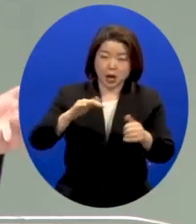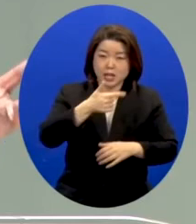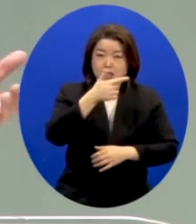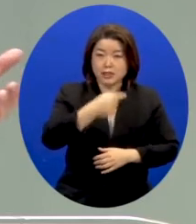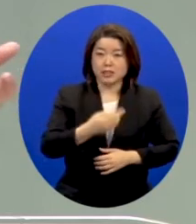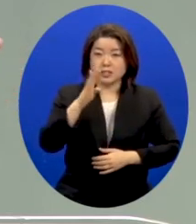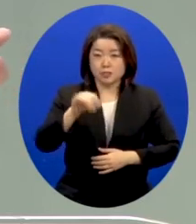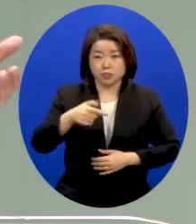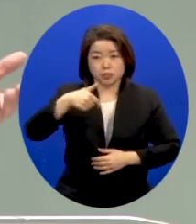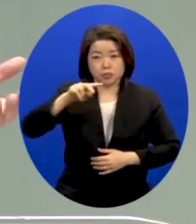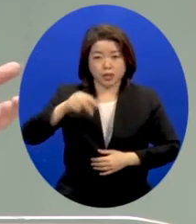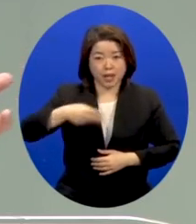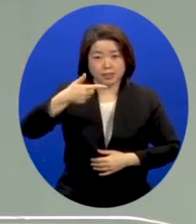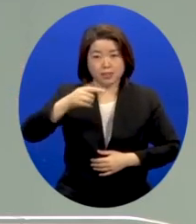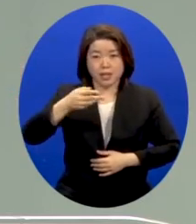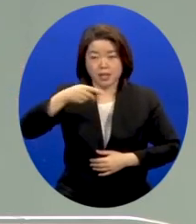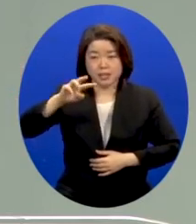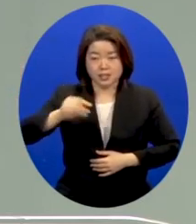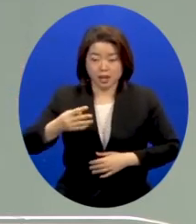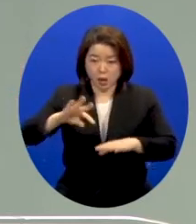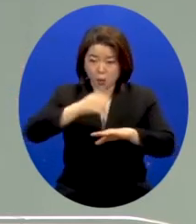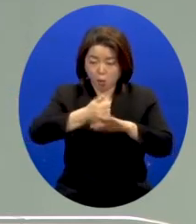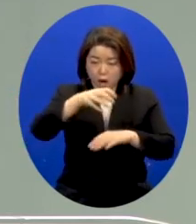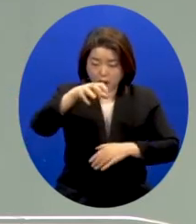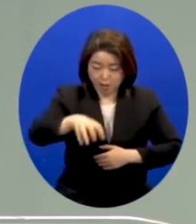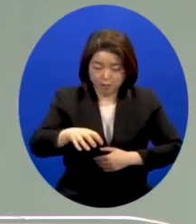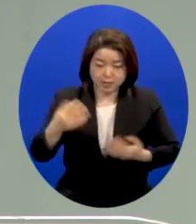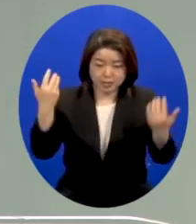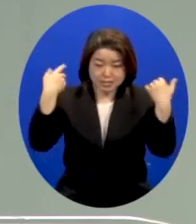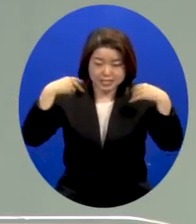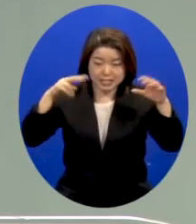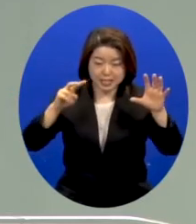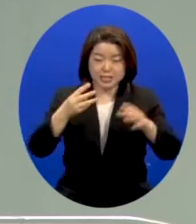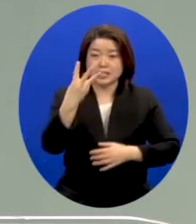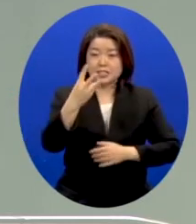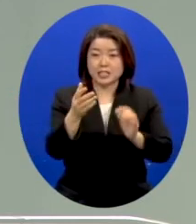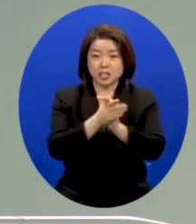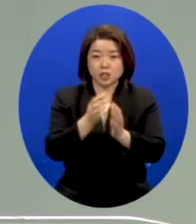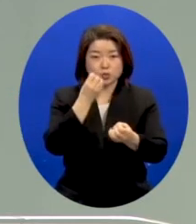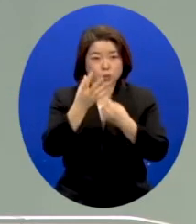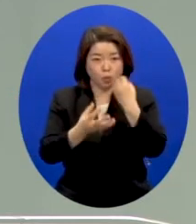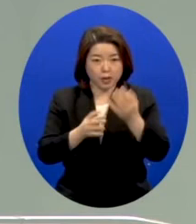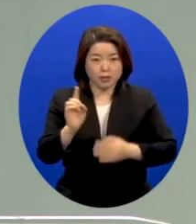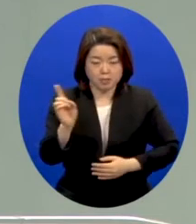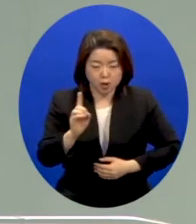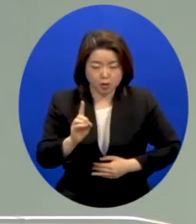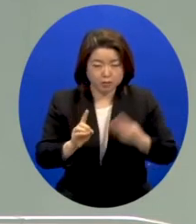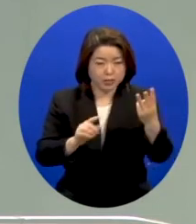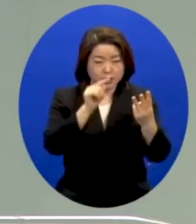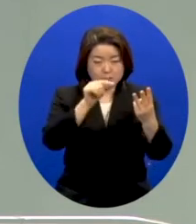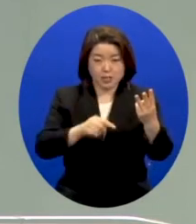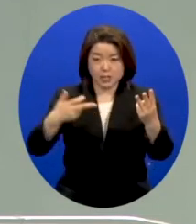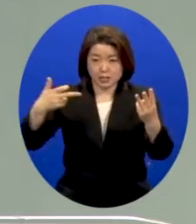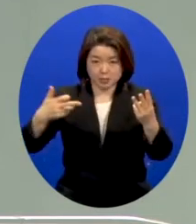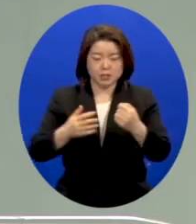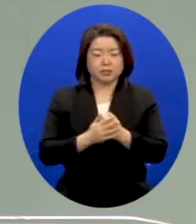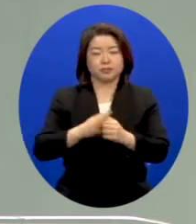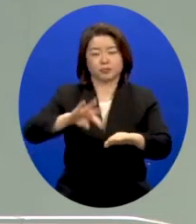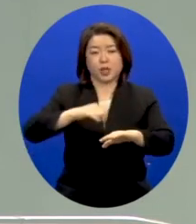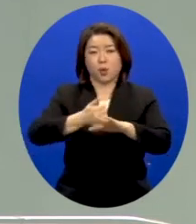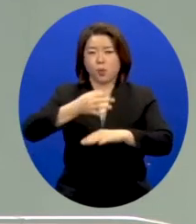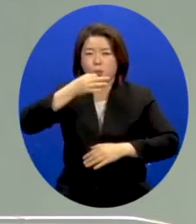앞에서 다니엘의 세 친구가 이렇게 고백했습니다 다니엘서 3장 17절 부터입니다 왕이